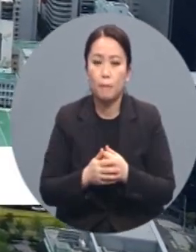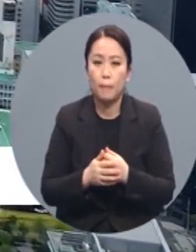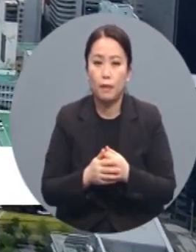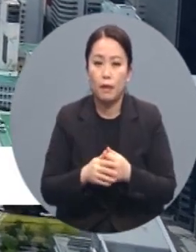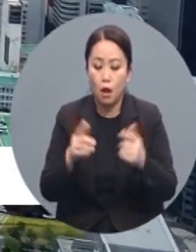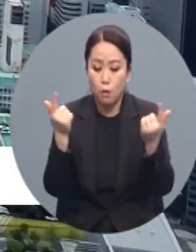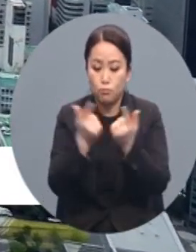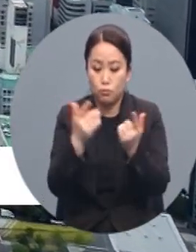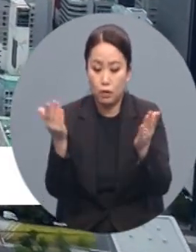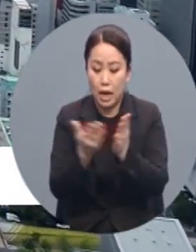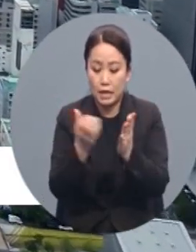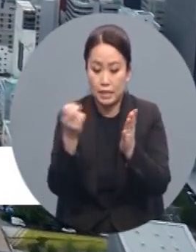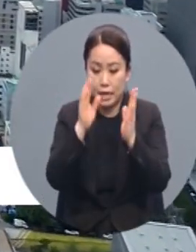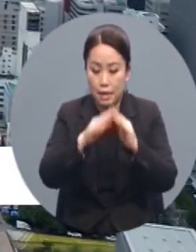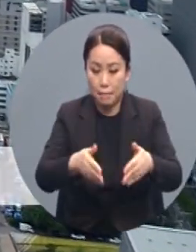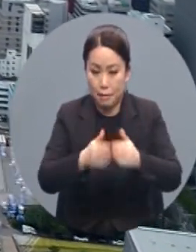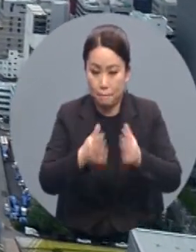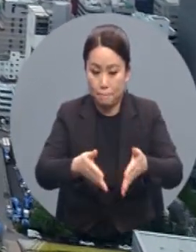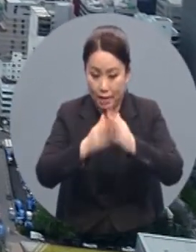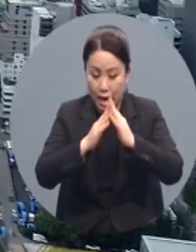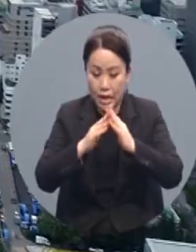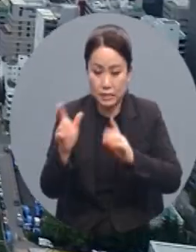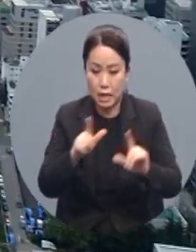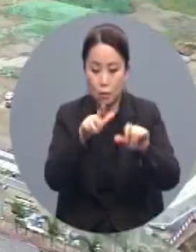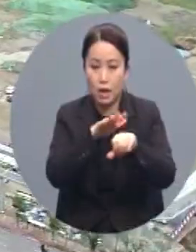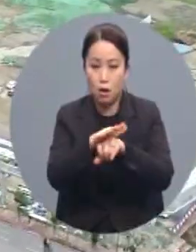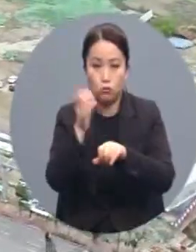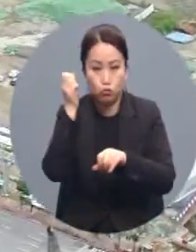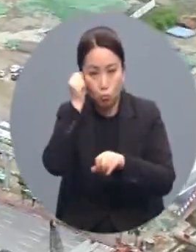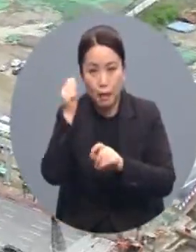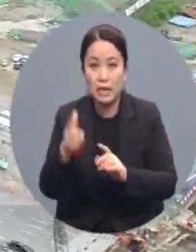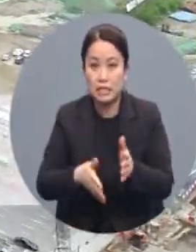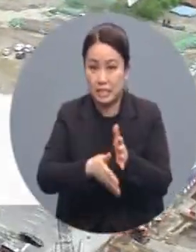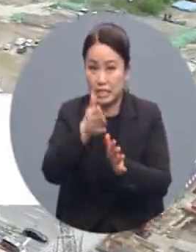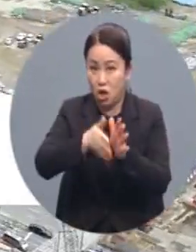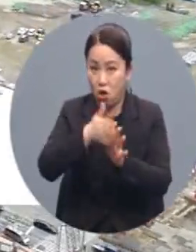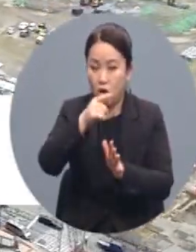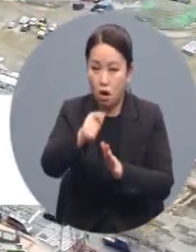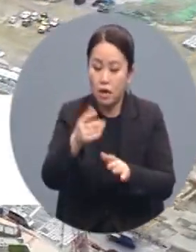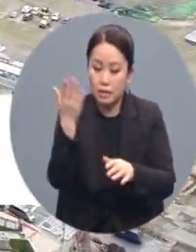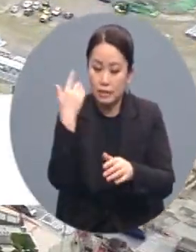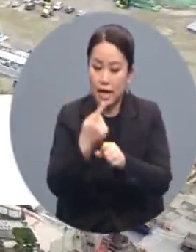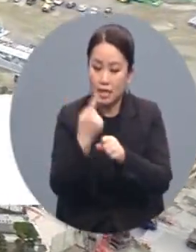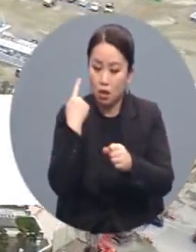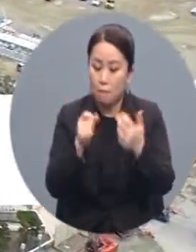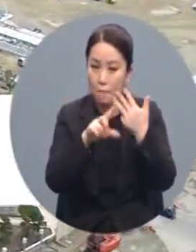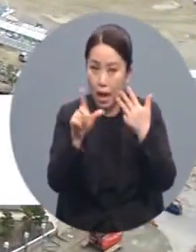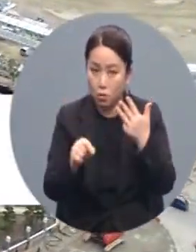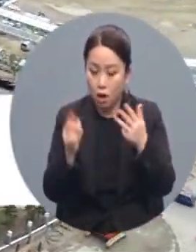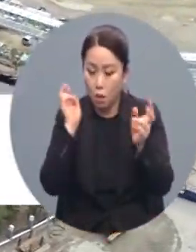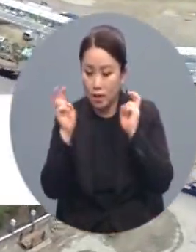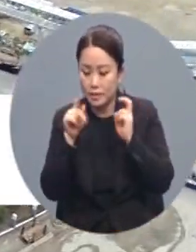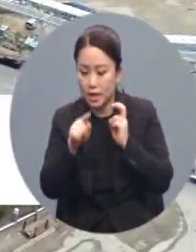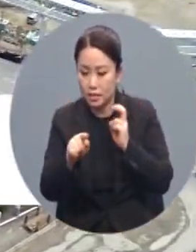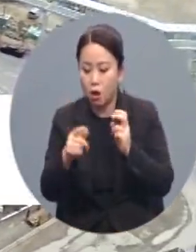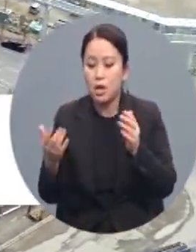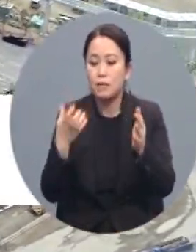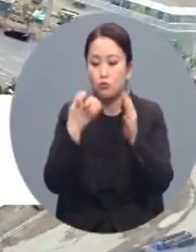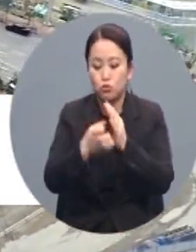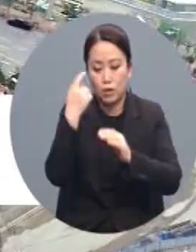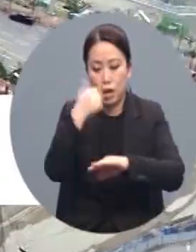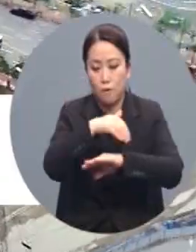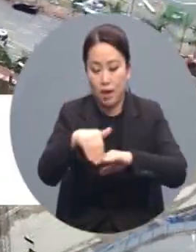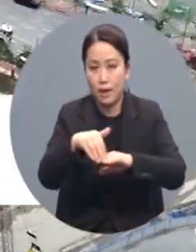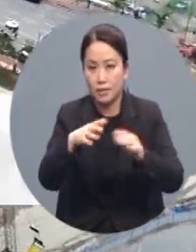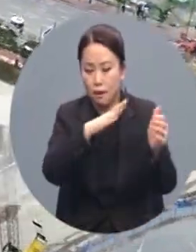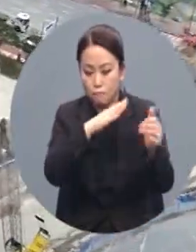북한 재개발 지구에 들어선 생활형 숙박시설입니다. 지난해 8월 시행사는 입주 예정자들을 불러 국내 최고